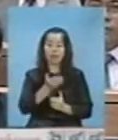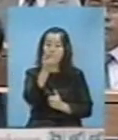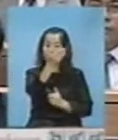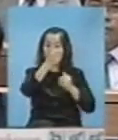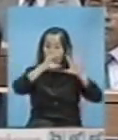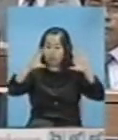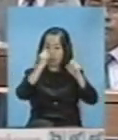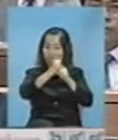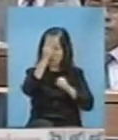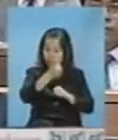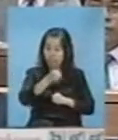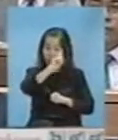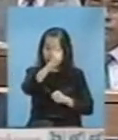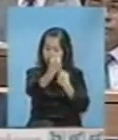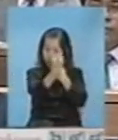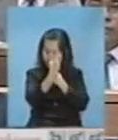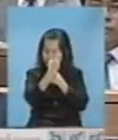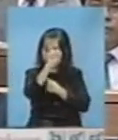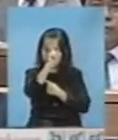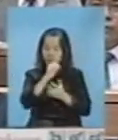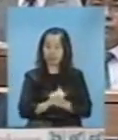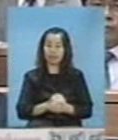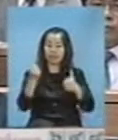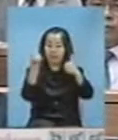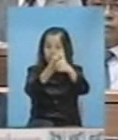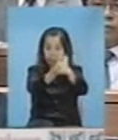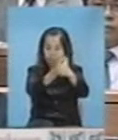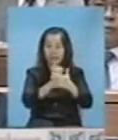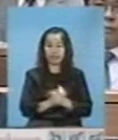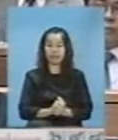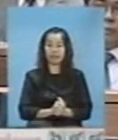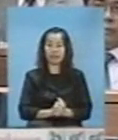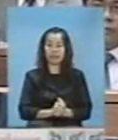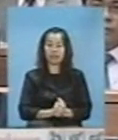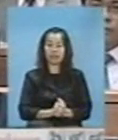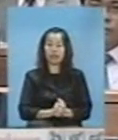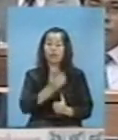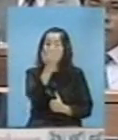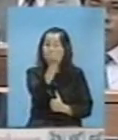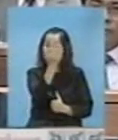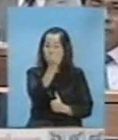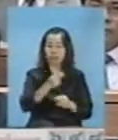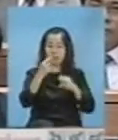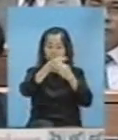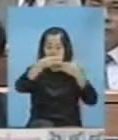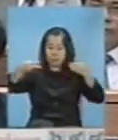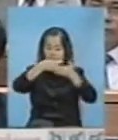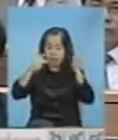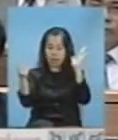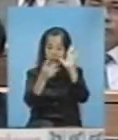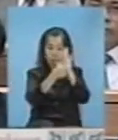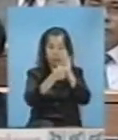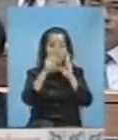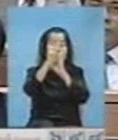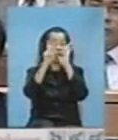าลดำเนินการดังนี้ครับข้อหนึ่ง ขอให้เขียนไว้เป็นเงื่อนไขในรัฐธรรมนูญ